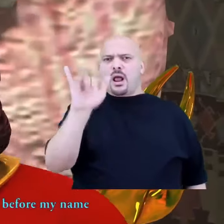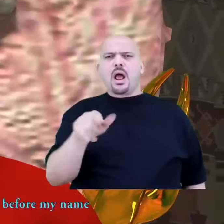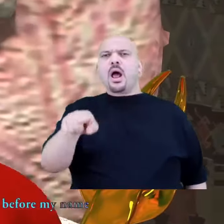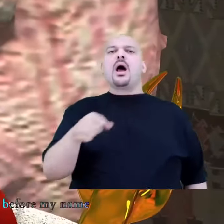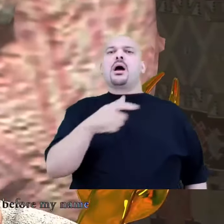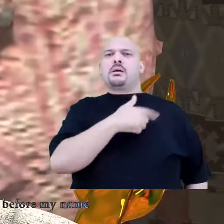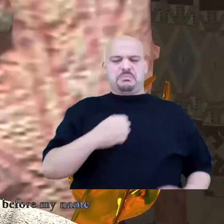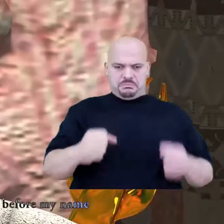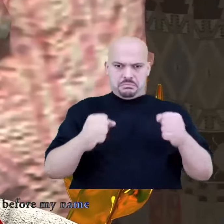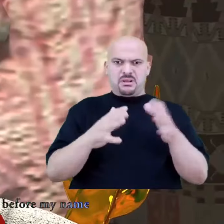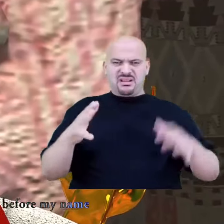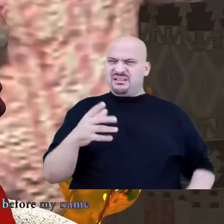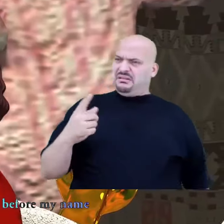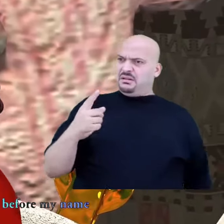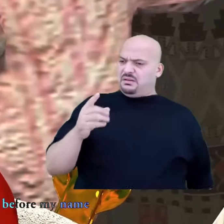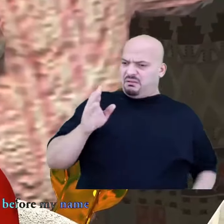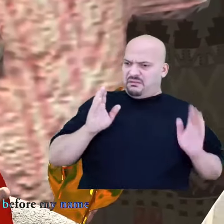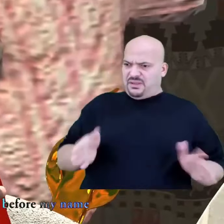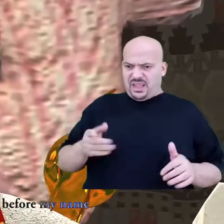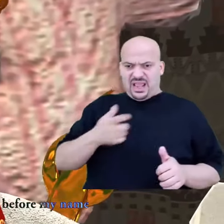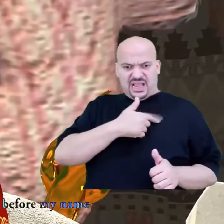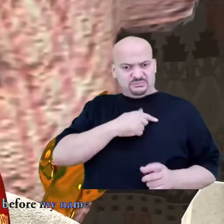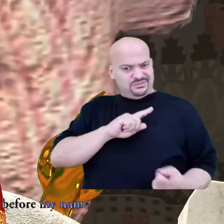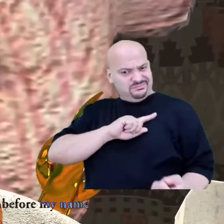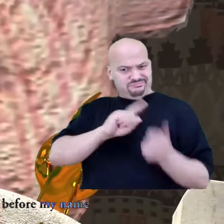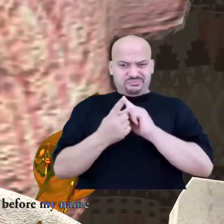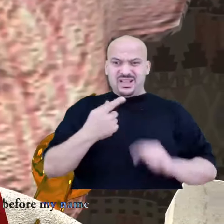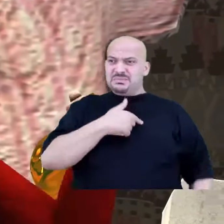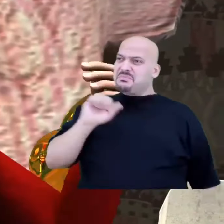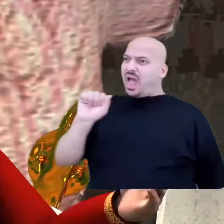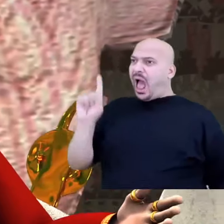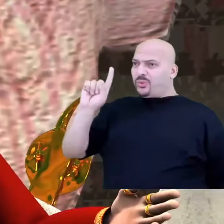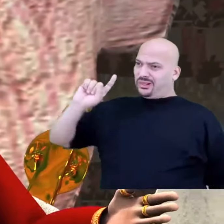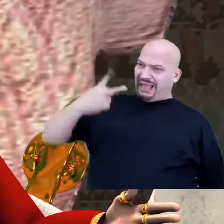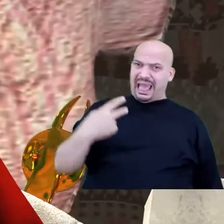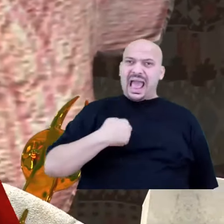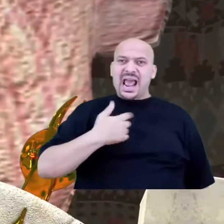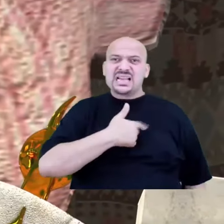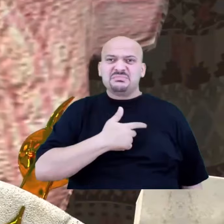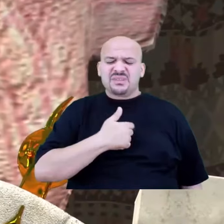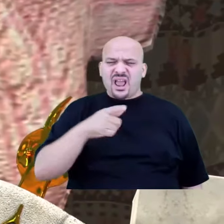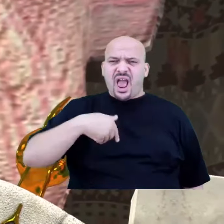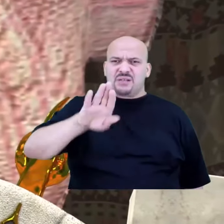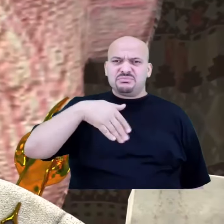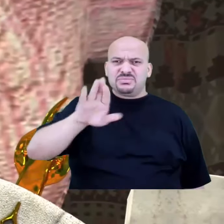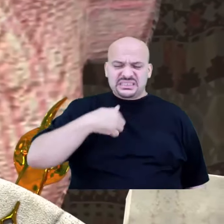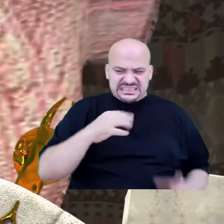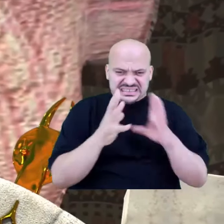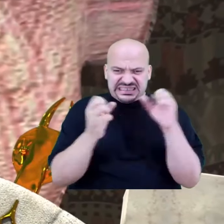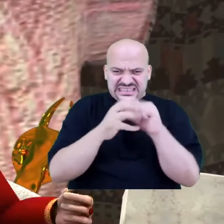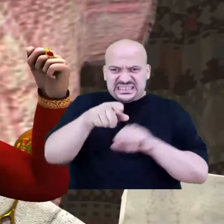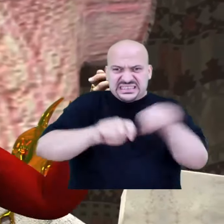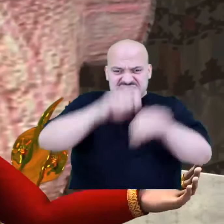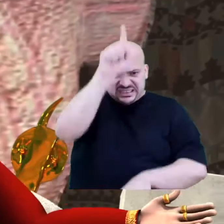عبادي يتجرأ علي ويكتب اسمه قبل اسمي؟ اخرج قبل أن أمزقك